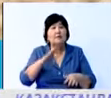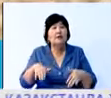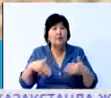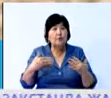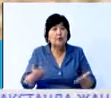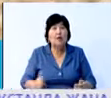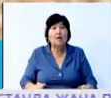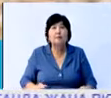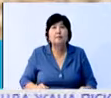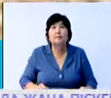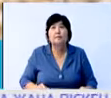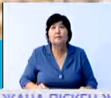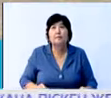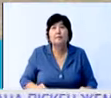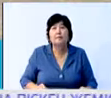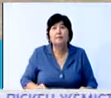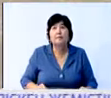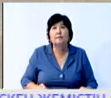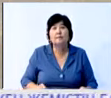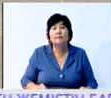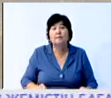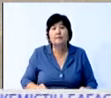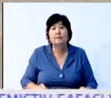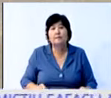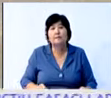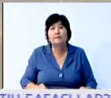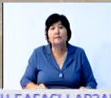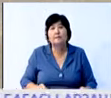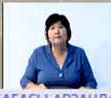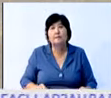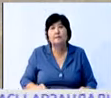Елжас Әбілда, Бауыржан Қожамұрат, Досқан Сәтбай, Қызылорда телеарнасы, Жаңақорған ауданынан.